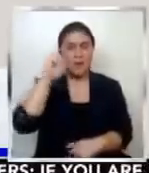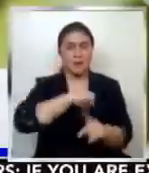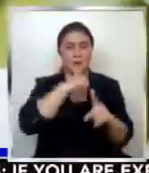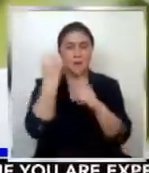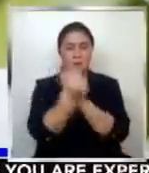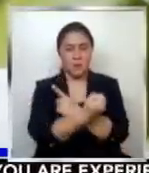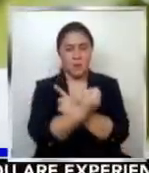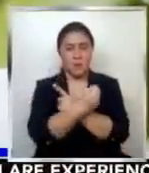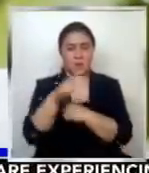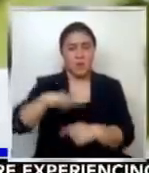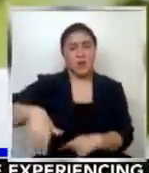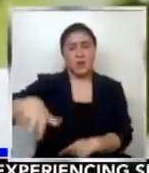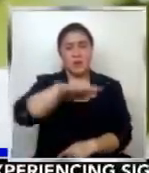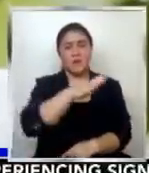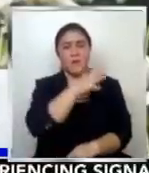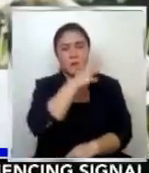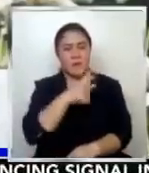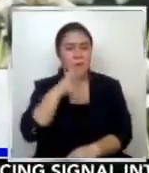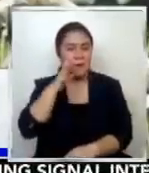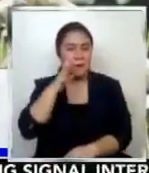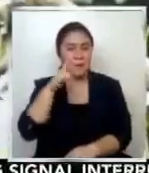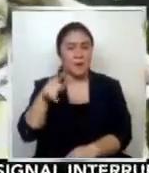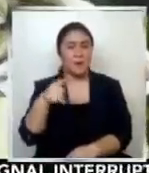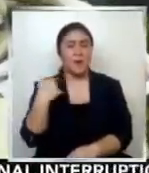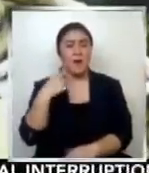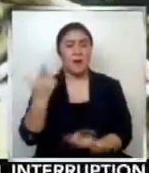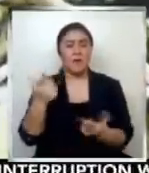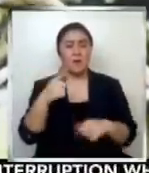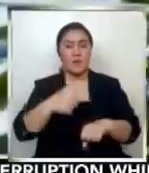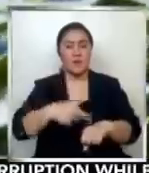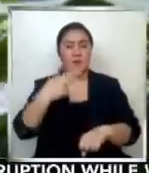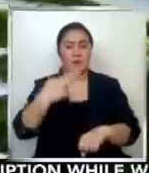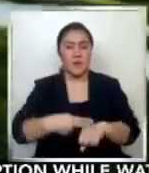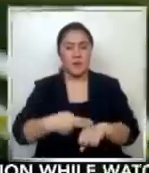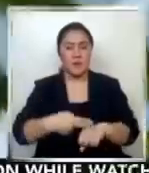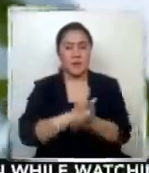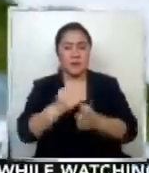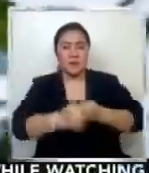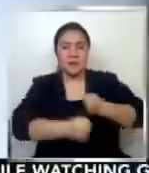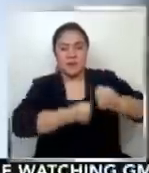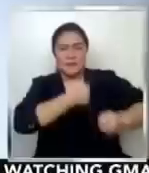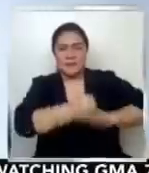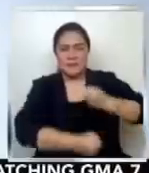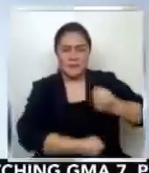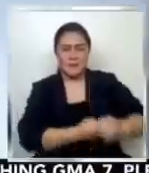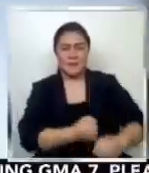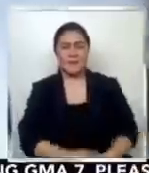hanap buhay ng mga taga-Banton ang nakasalalay dito.